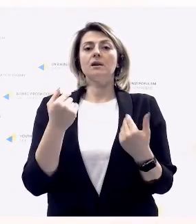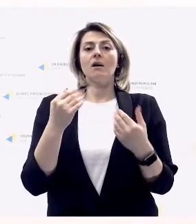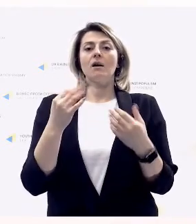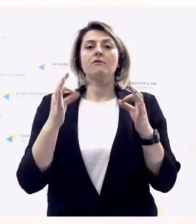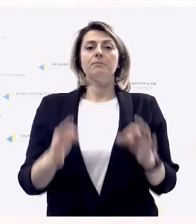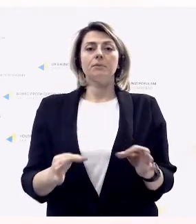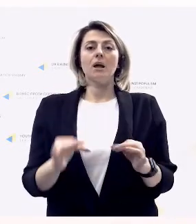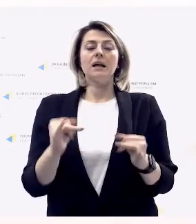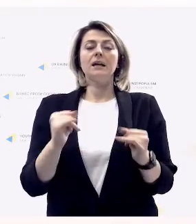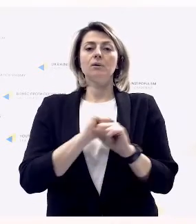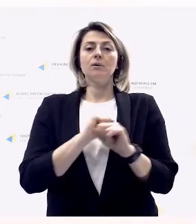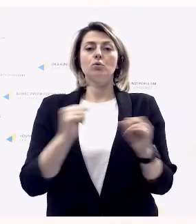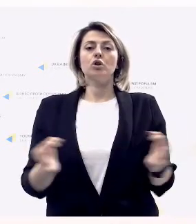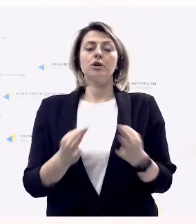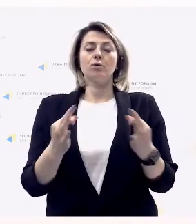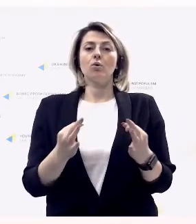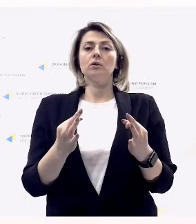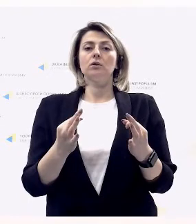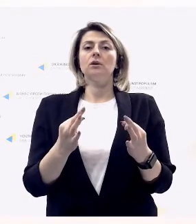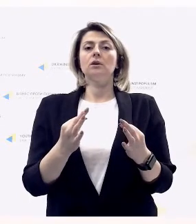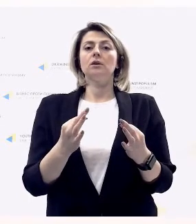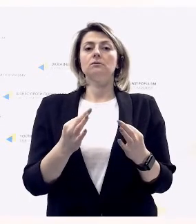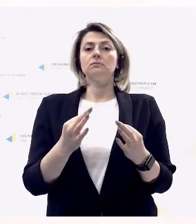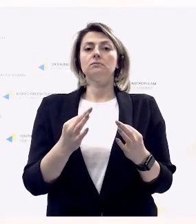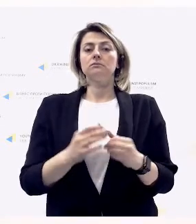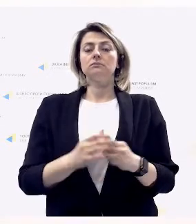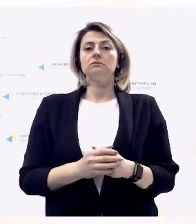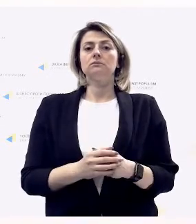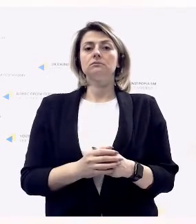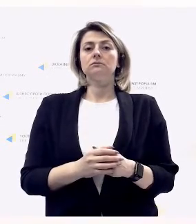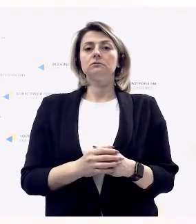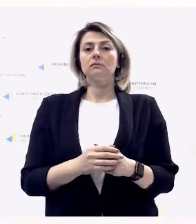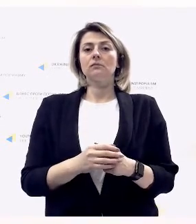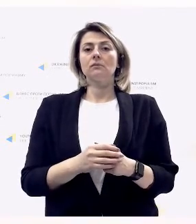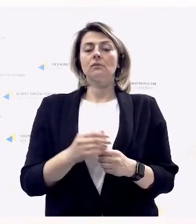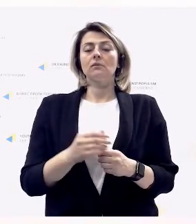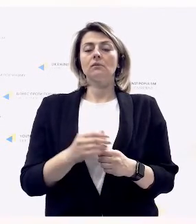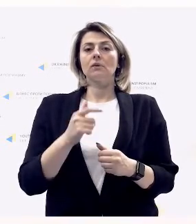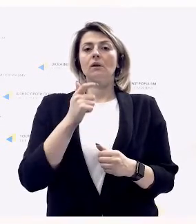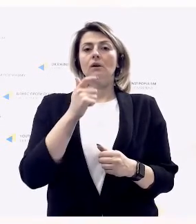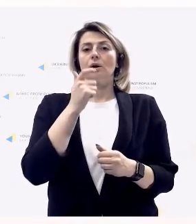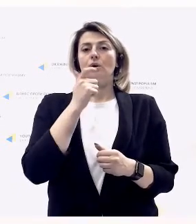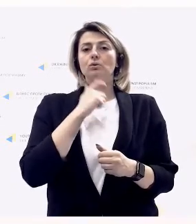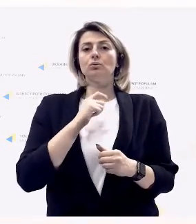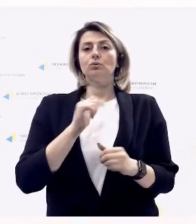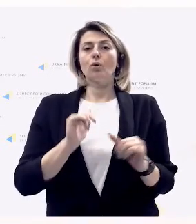його ніколи толерувати. Дякую, пані Фрейзер.